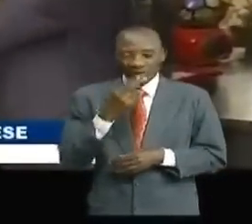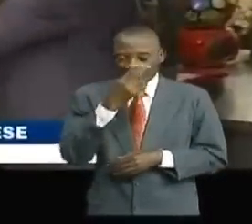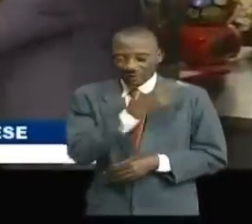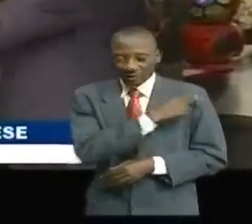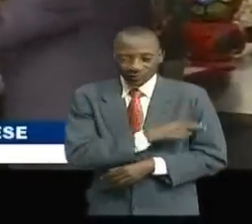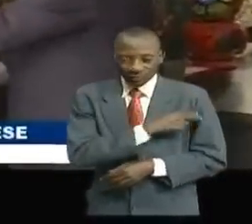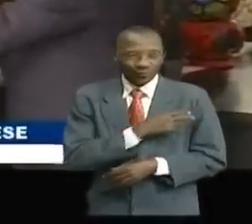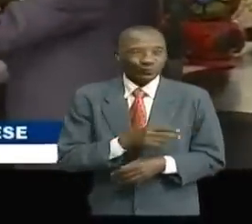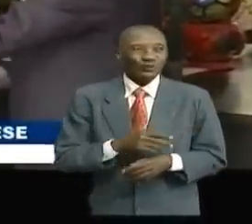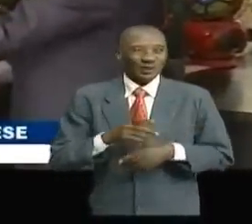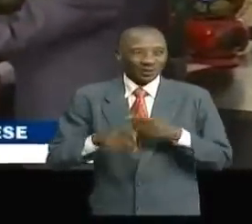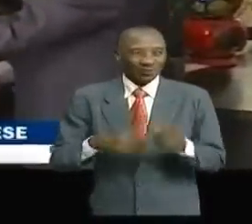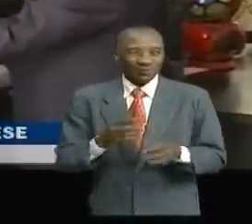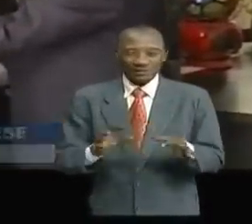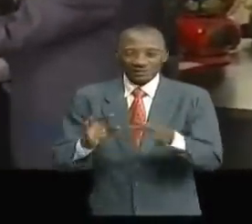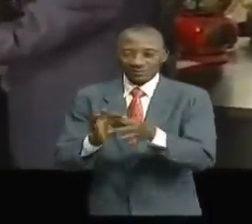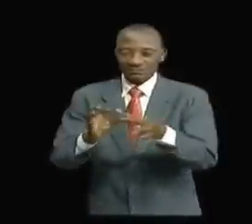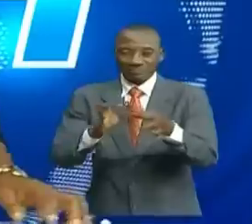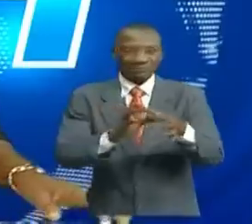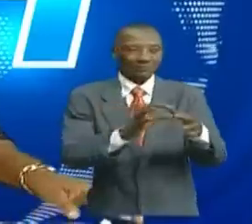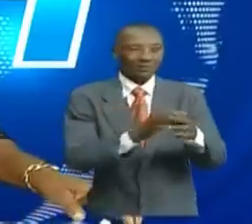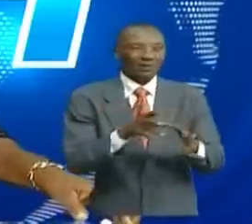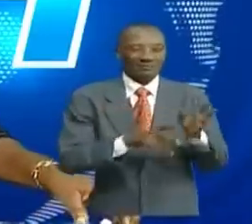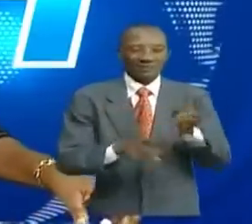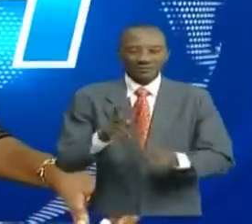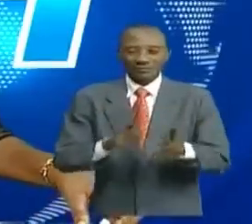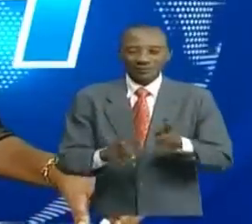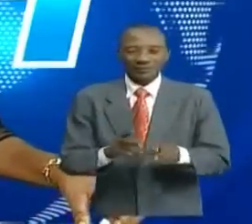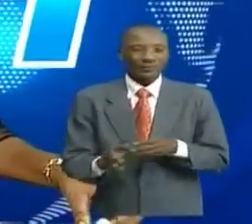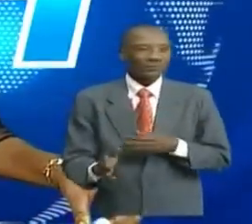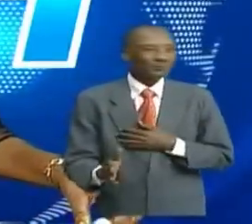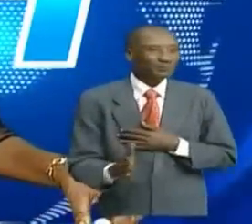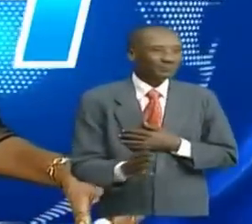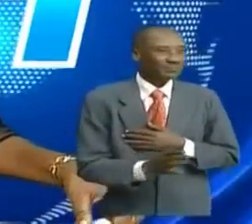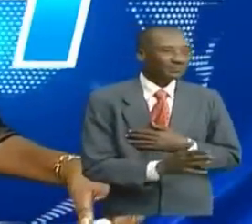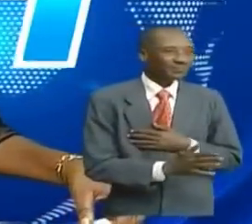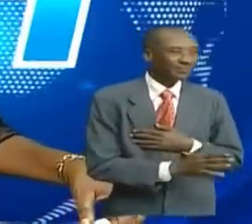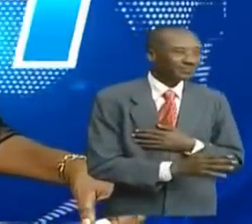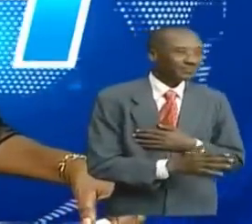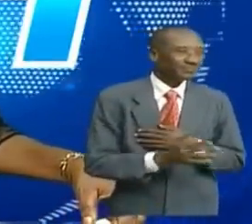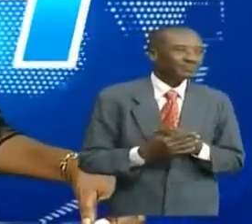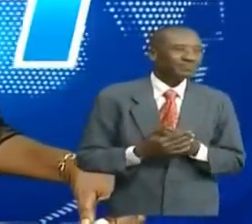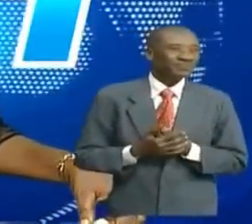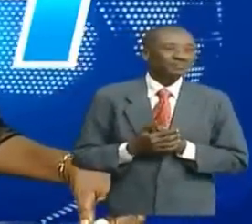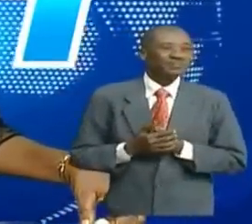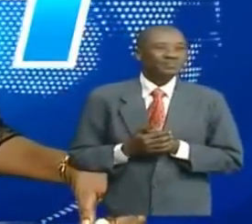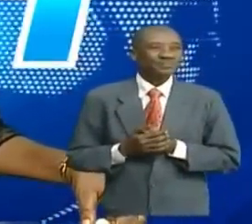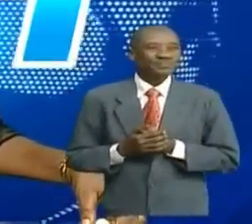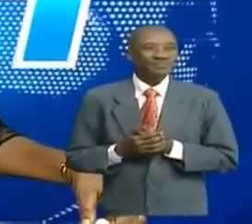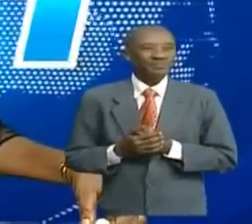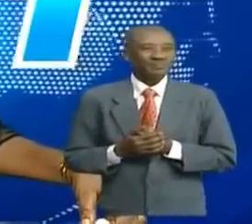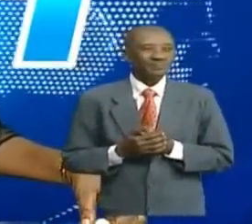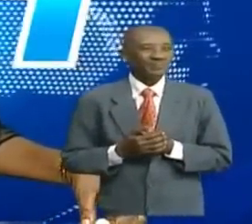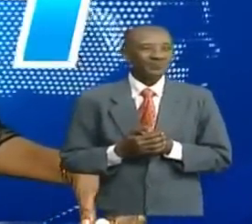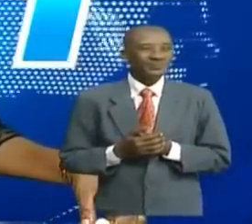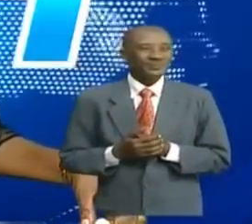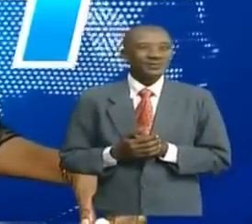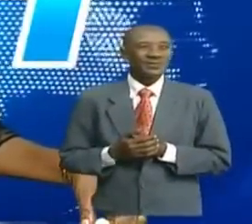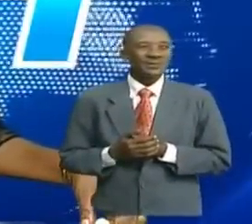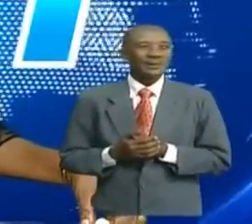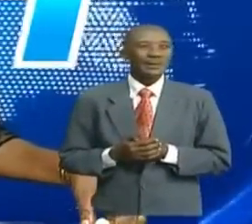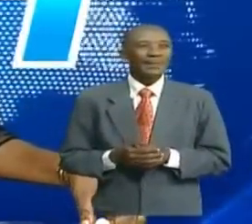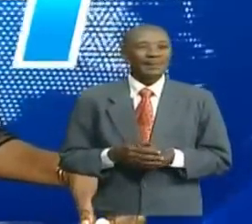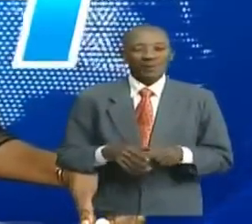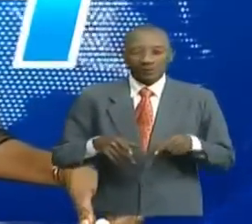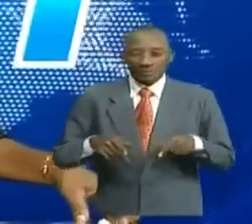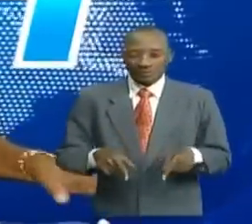2023 à la Croix-Rouge Kinshasa. Vous le savez, l'année 2023 est l'année électorale en RDC. La